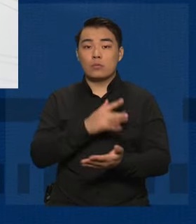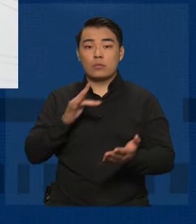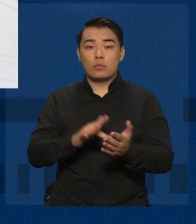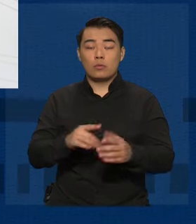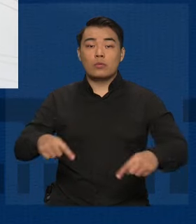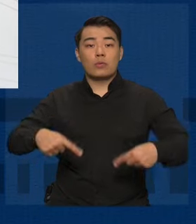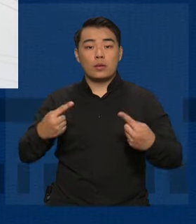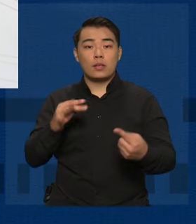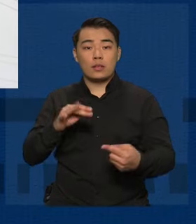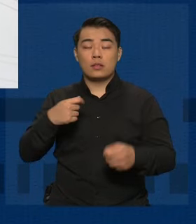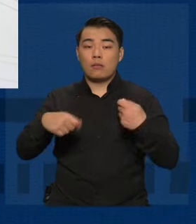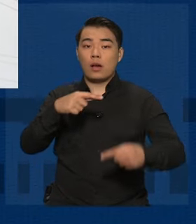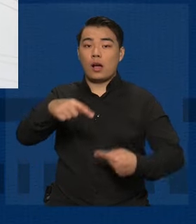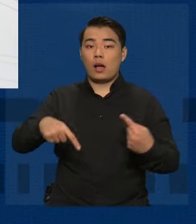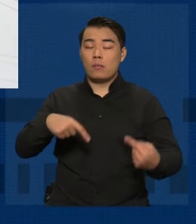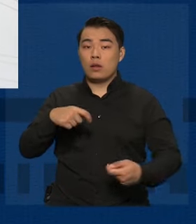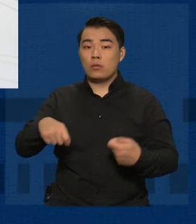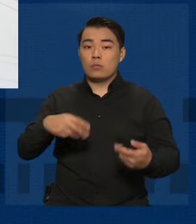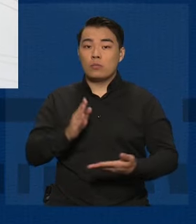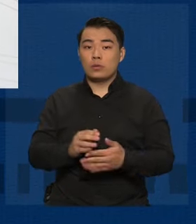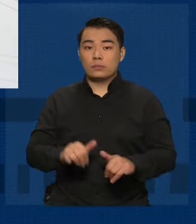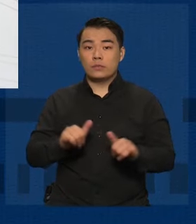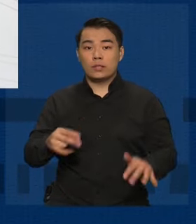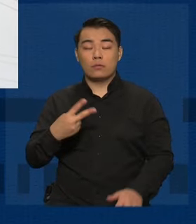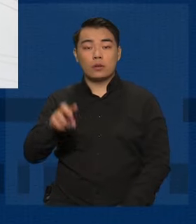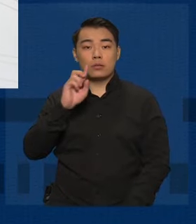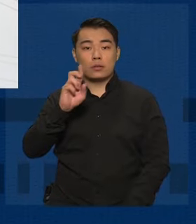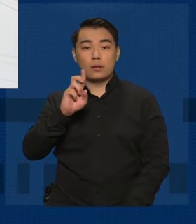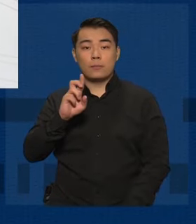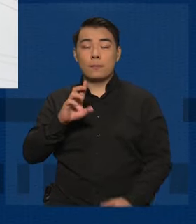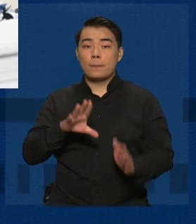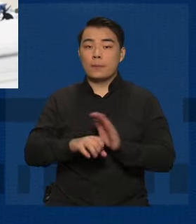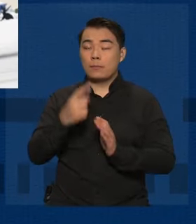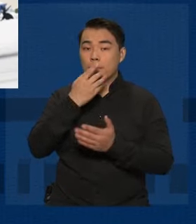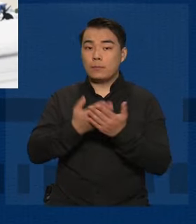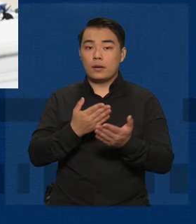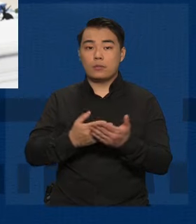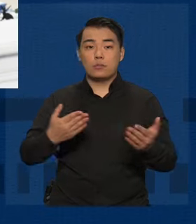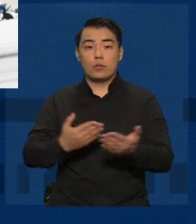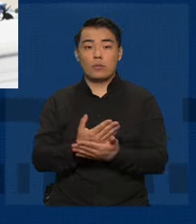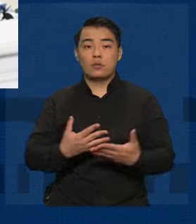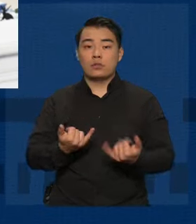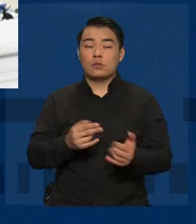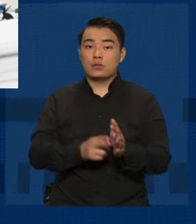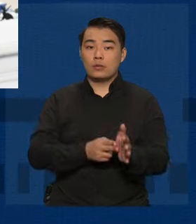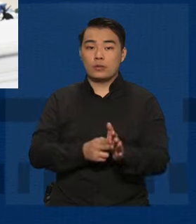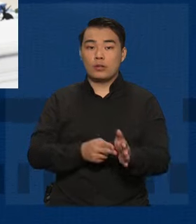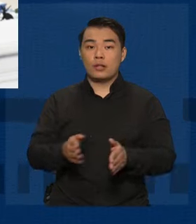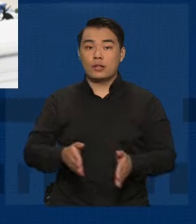и увеличения объема товарооборота между двумя странами. Последним поспособствует новая железнодорожная